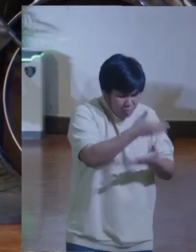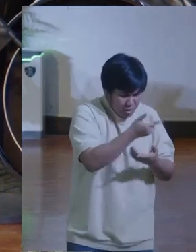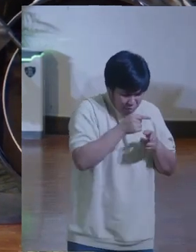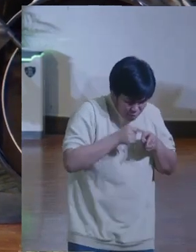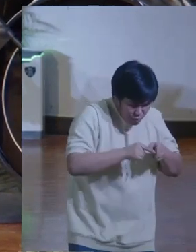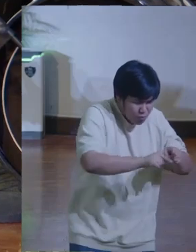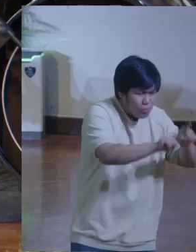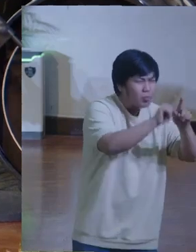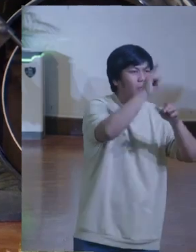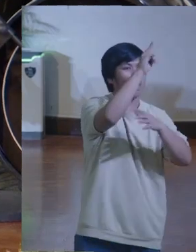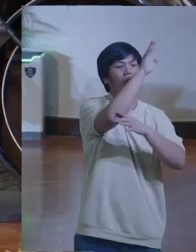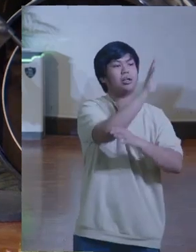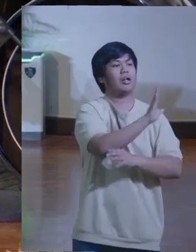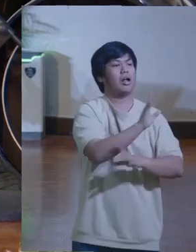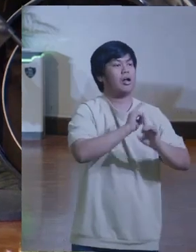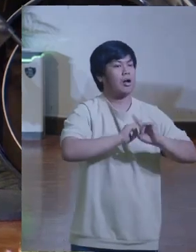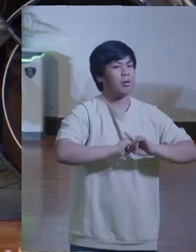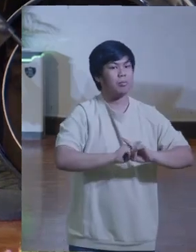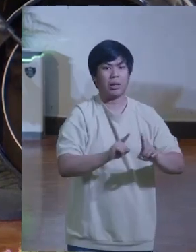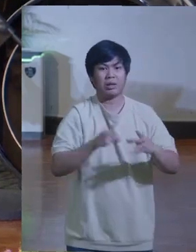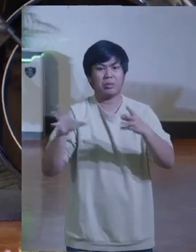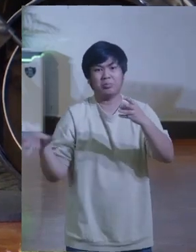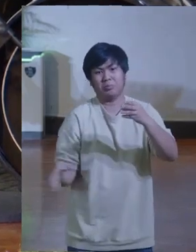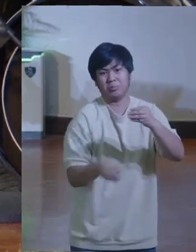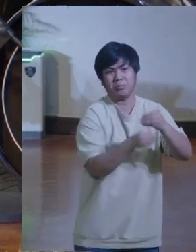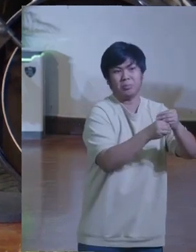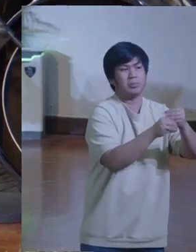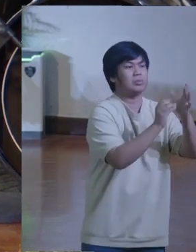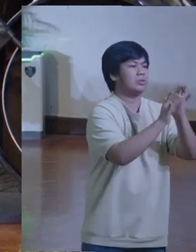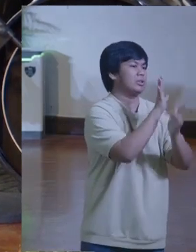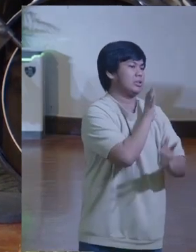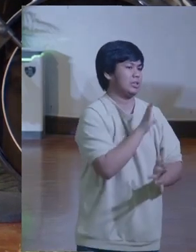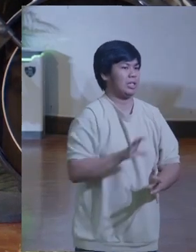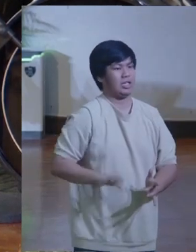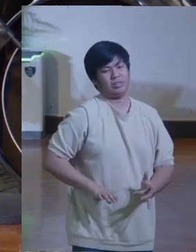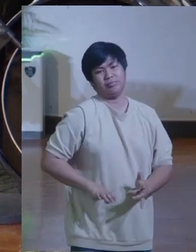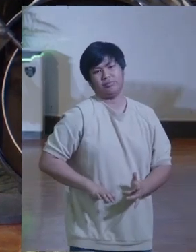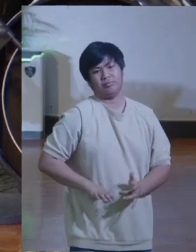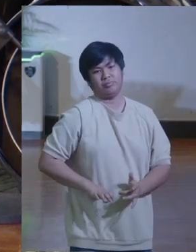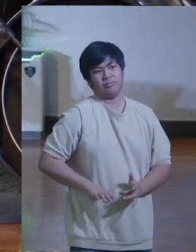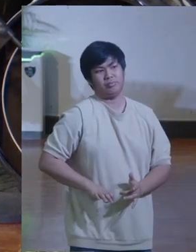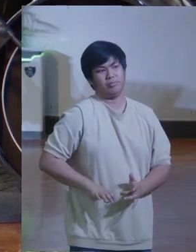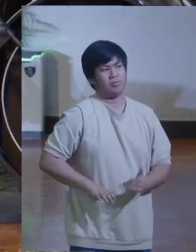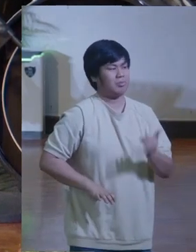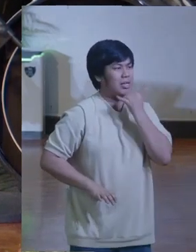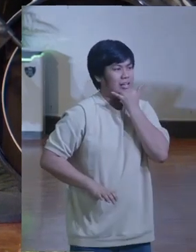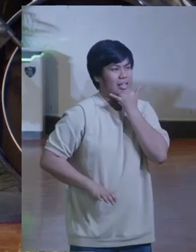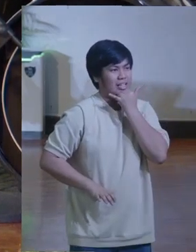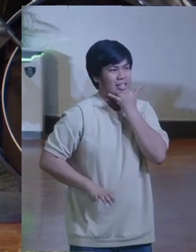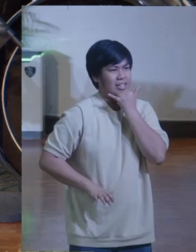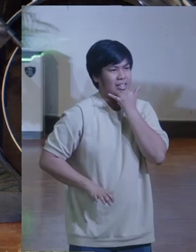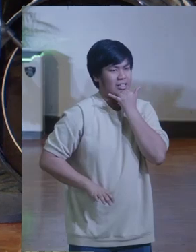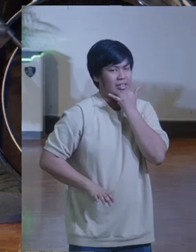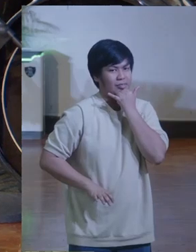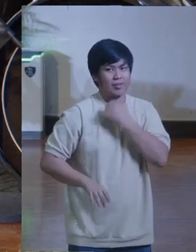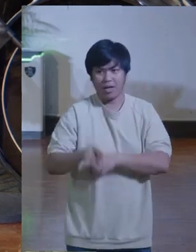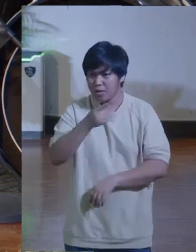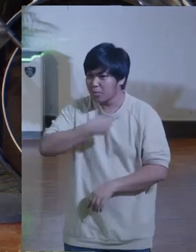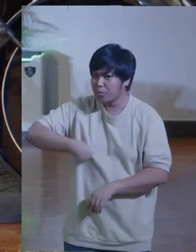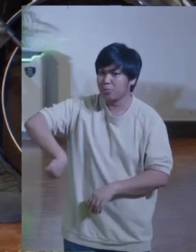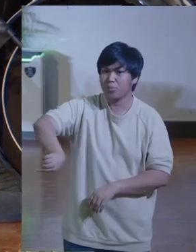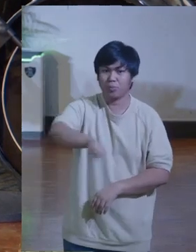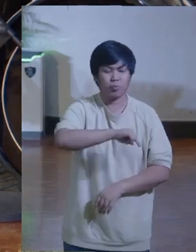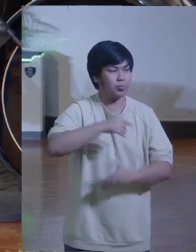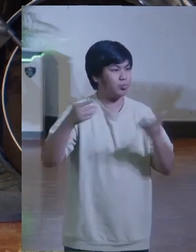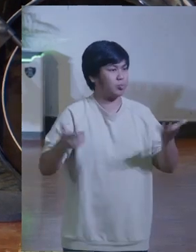kailangan si Kristo at iba pa. Mga kapatid, halimbawa, sa ating kinagisnang